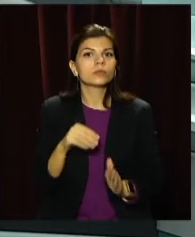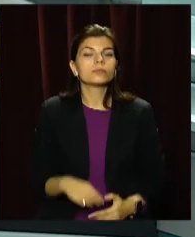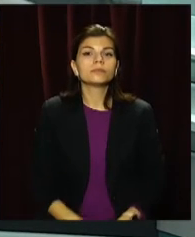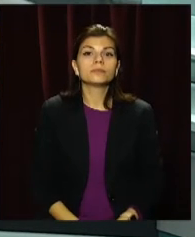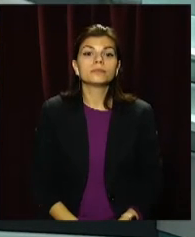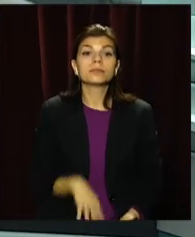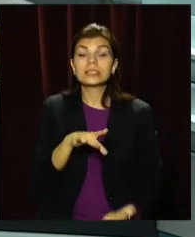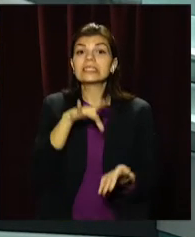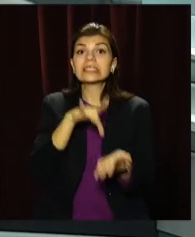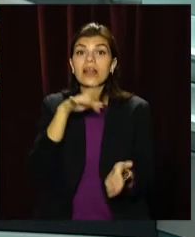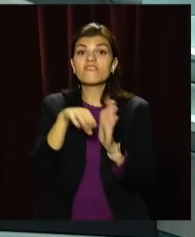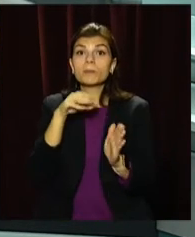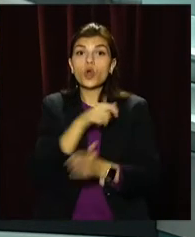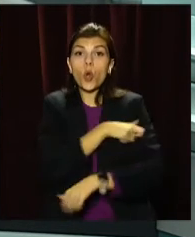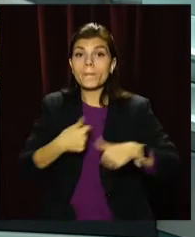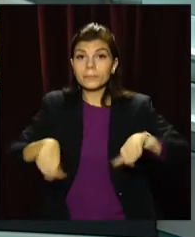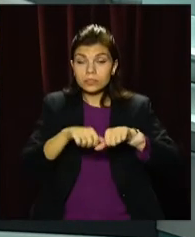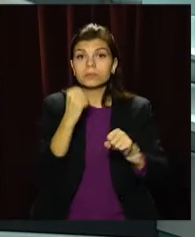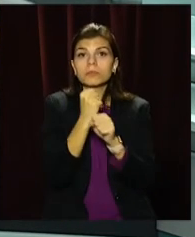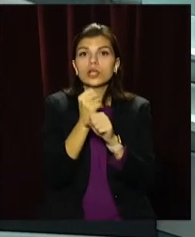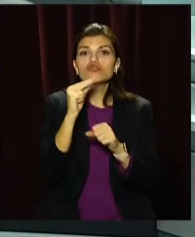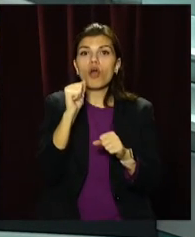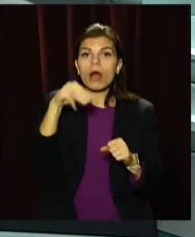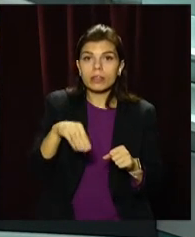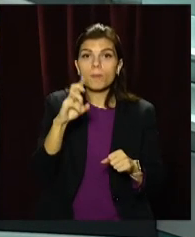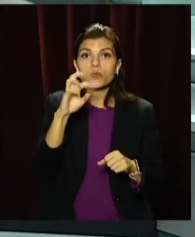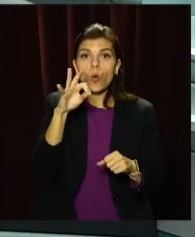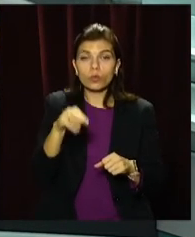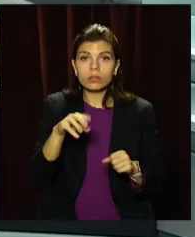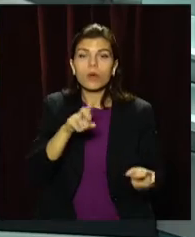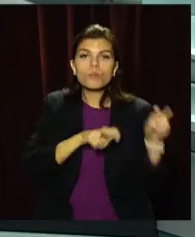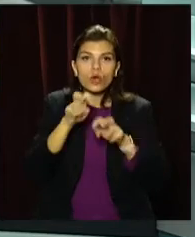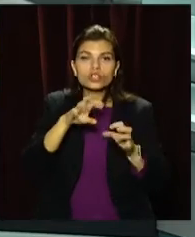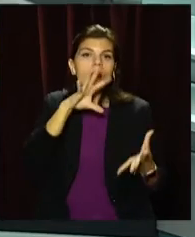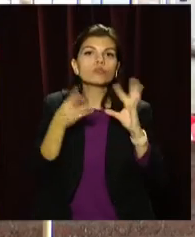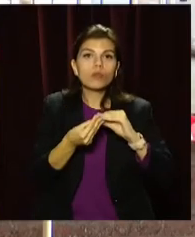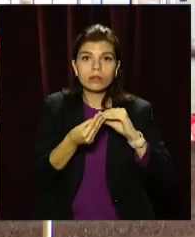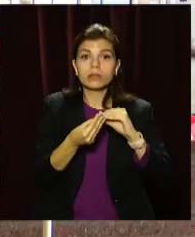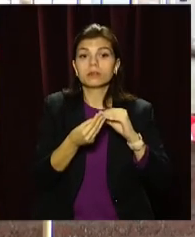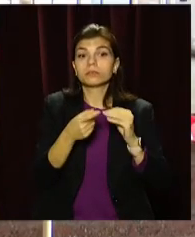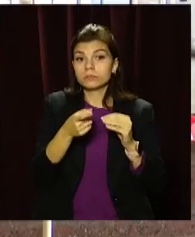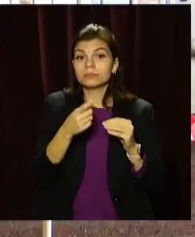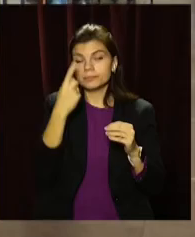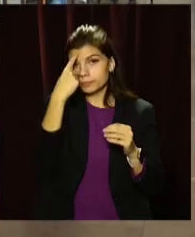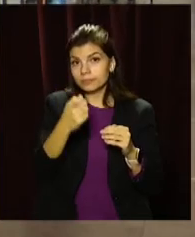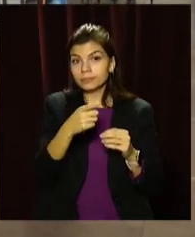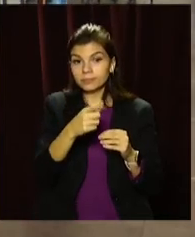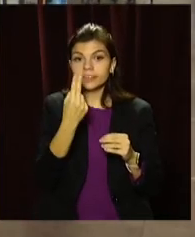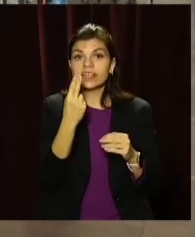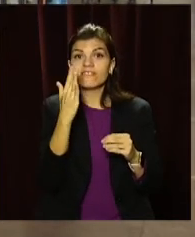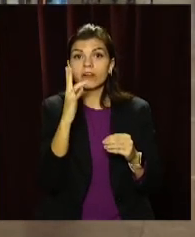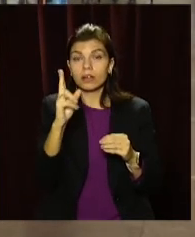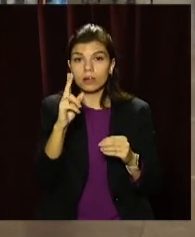Центральна виборча комісія України створила чат-бот для пошуку результатів місцевих виборів. Про це йдеться в повідомленні ЦВК